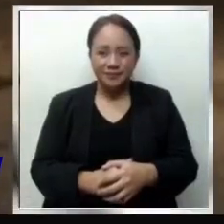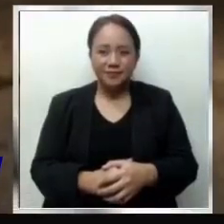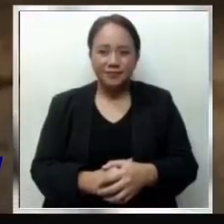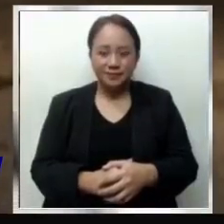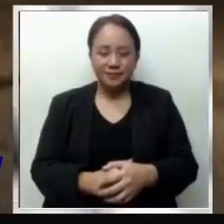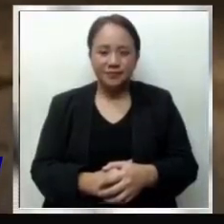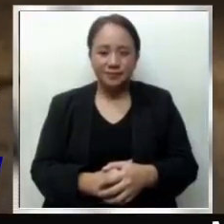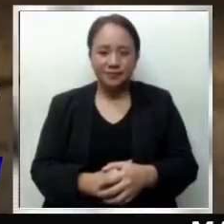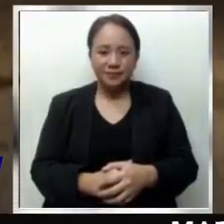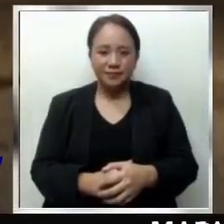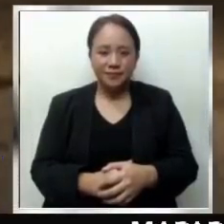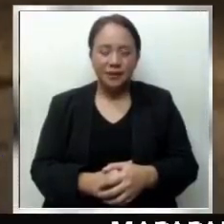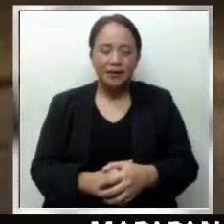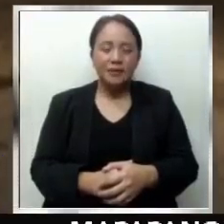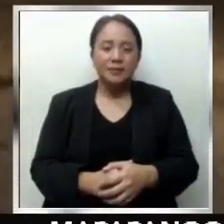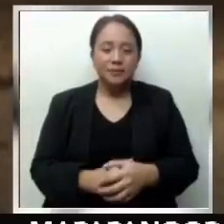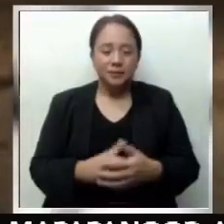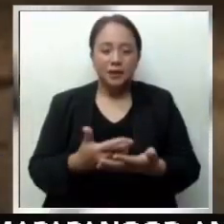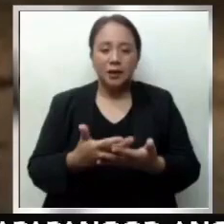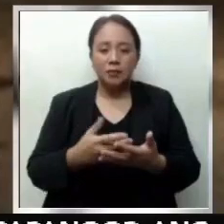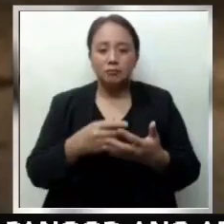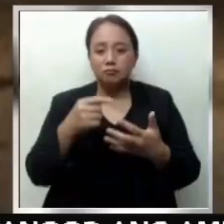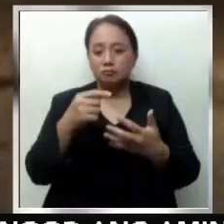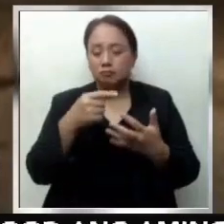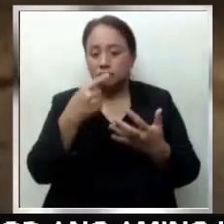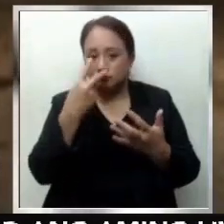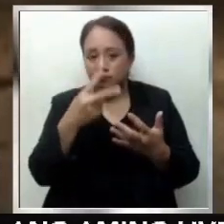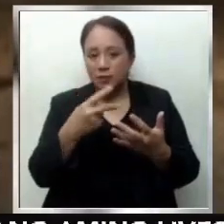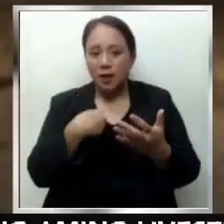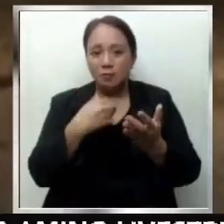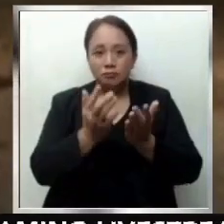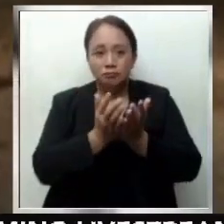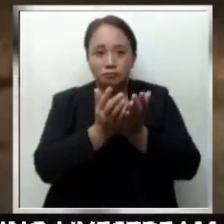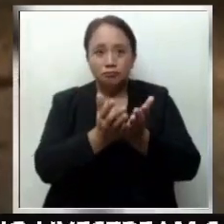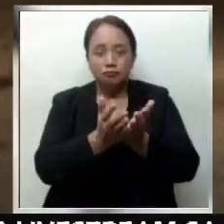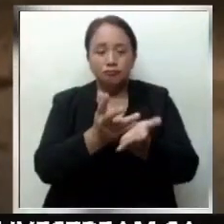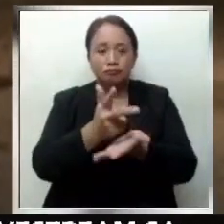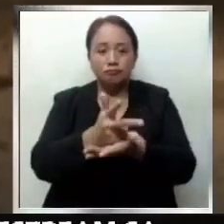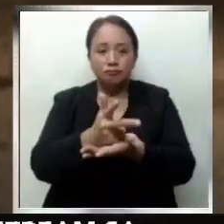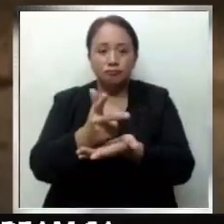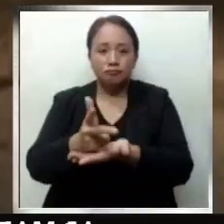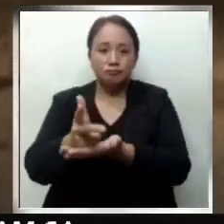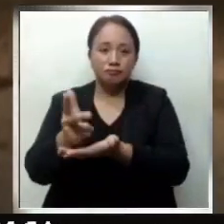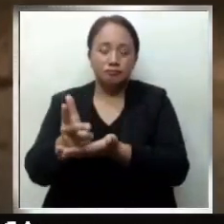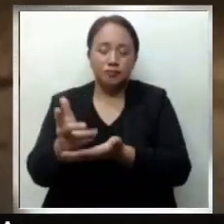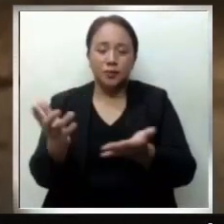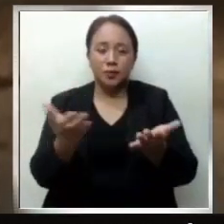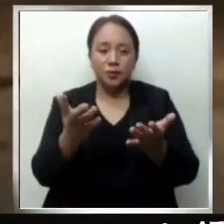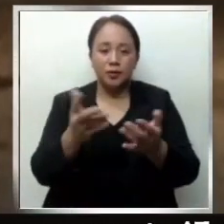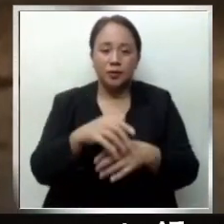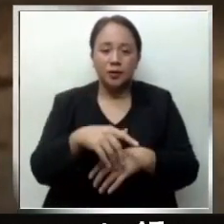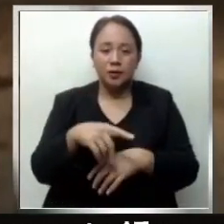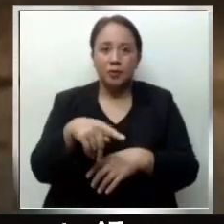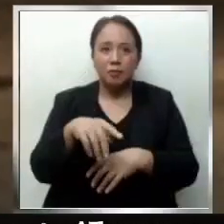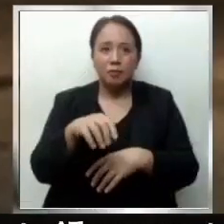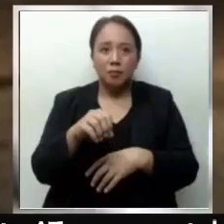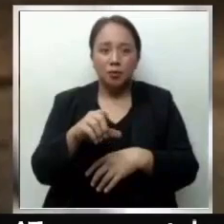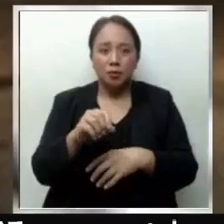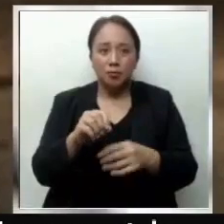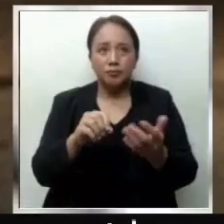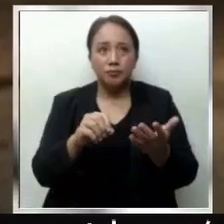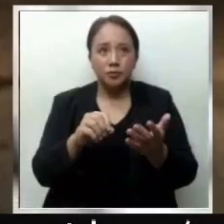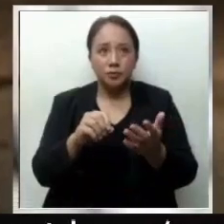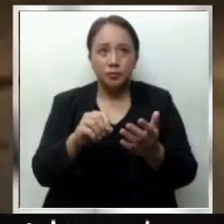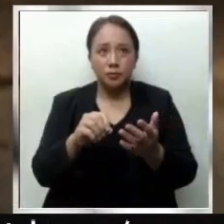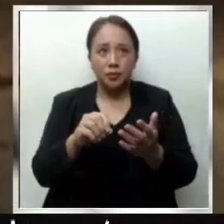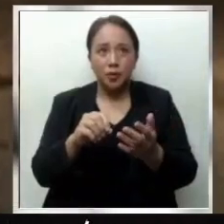Mel, Vicky, ilan lamang ito sa maraming bangkang nakatenga ngayon dito sa bayan ng Pola Oriental Mindoro dahil bawal ang